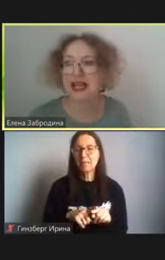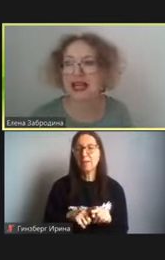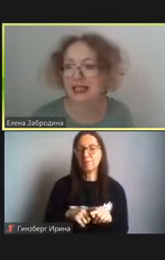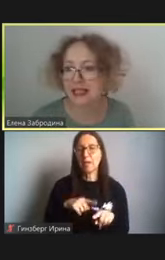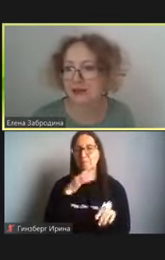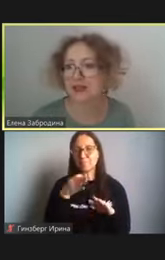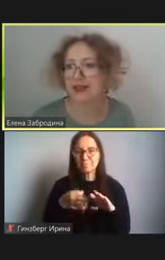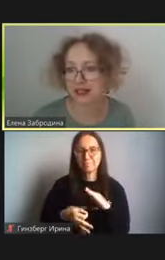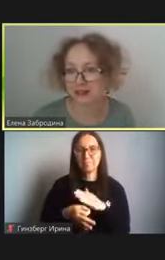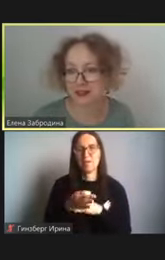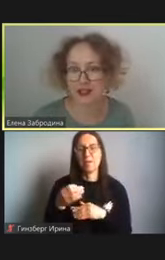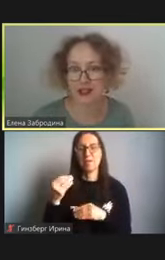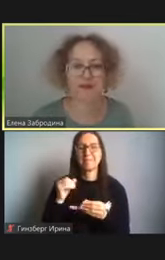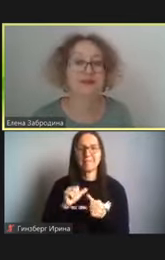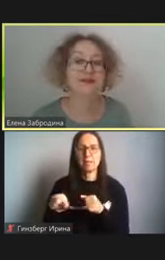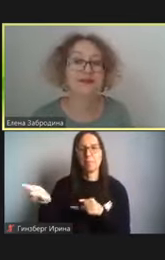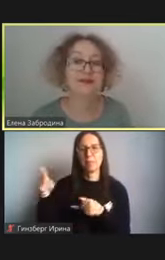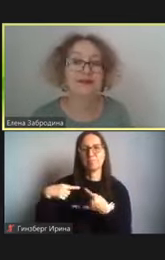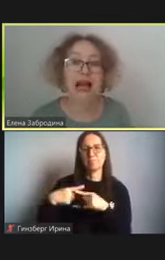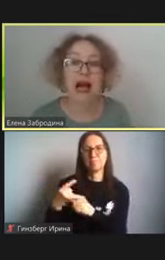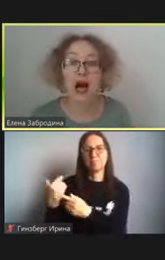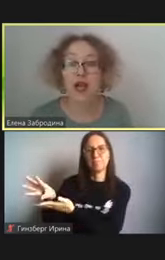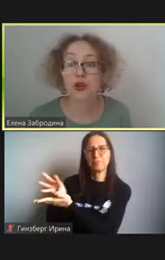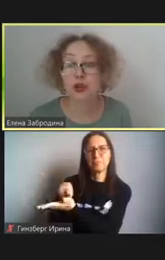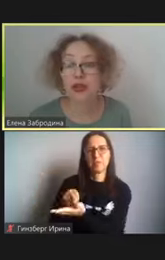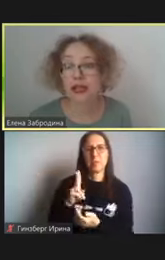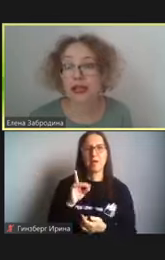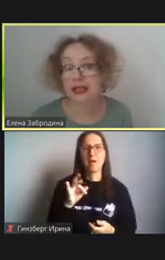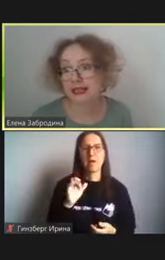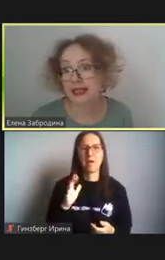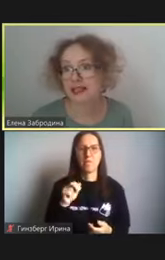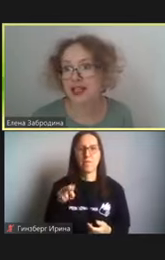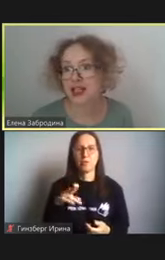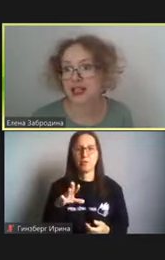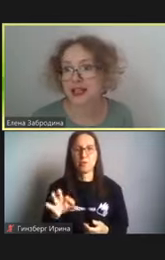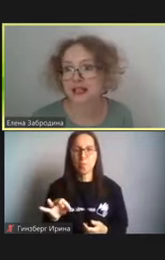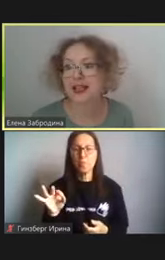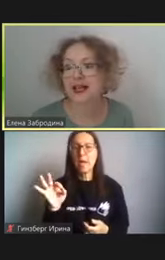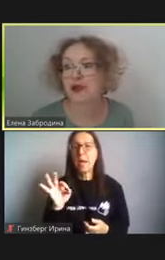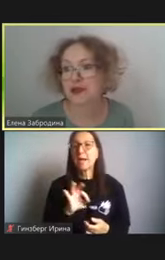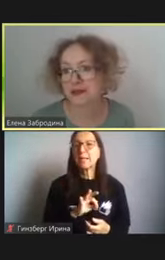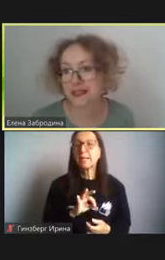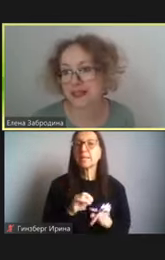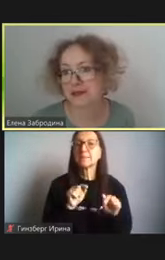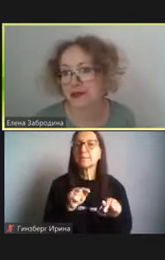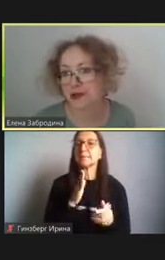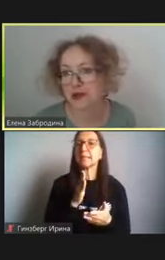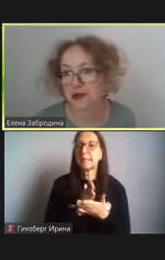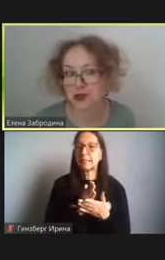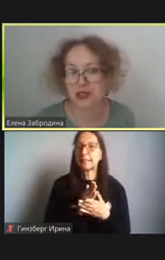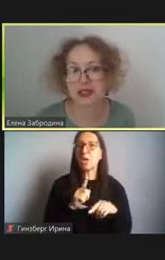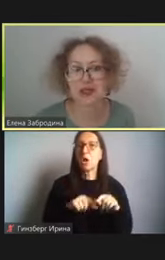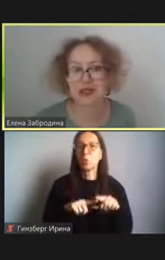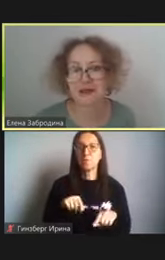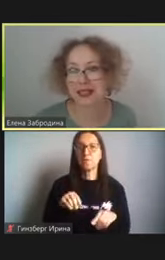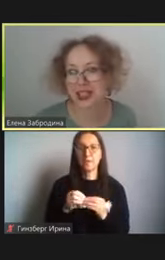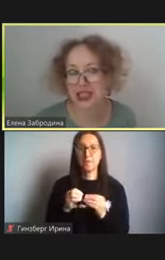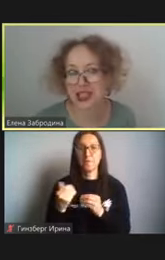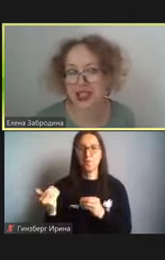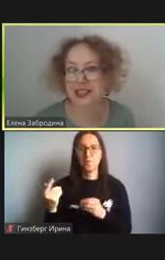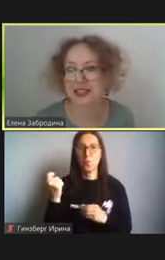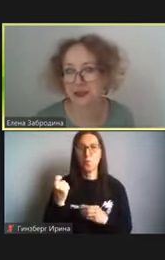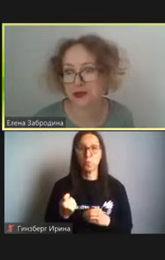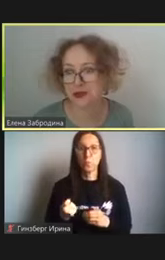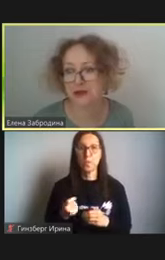с идеями Караваджо. Ну и здесь даже есть родственники самого художника. Вот эта